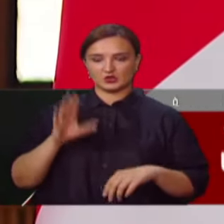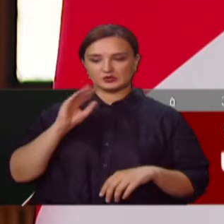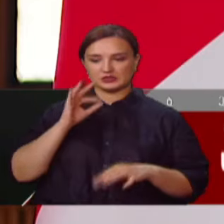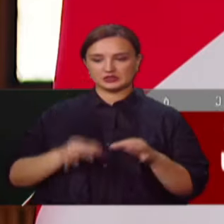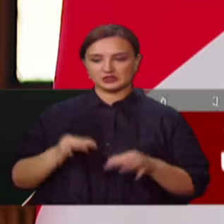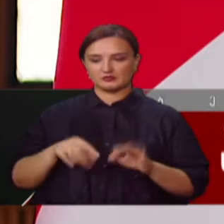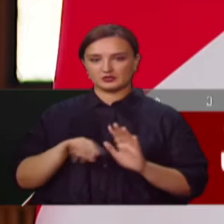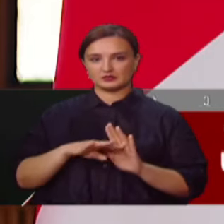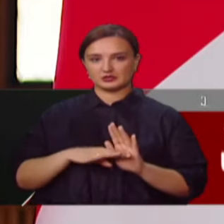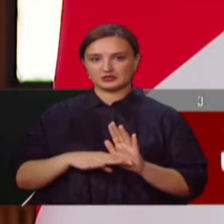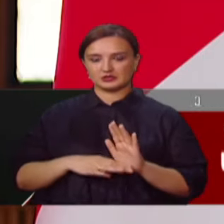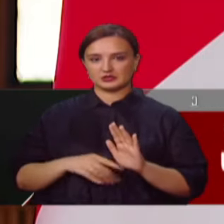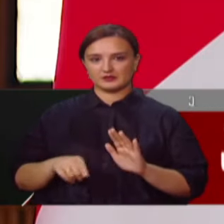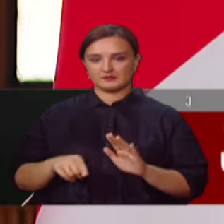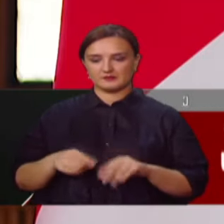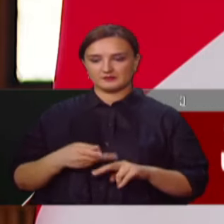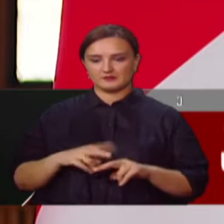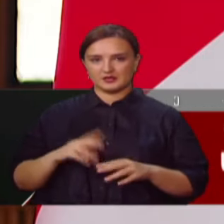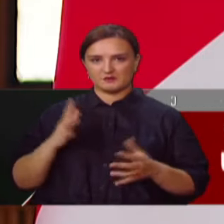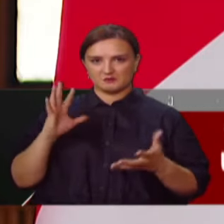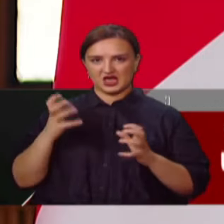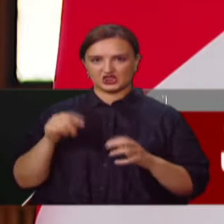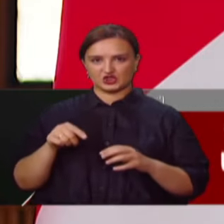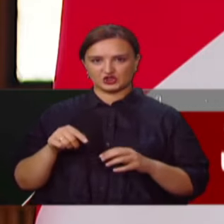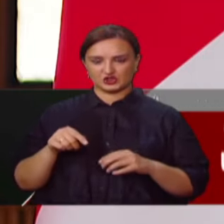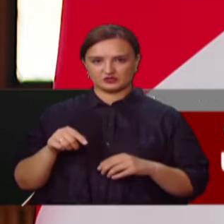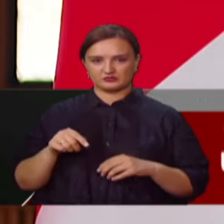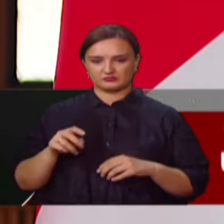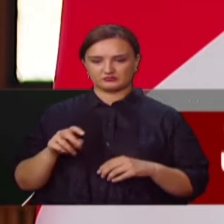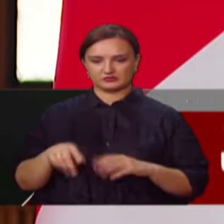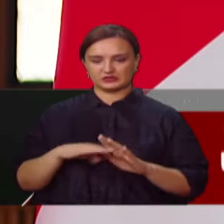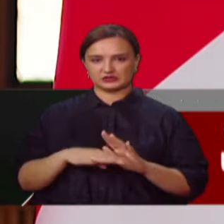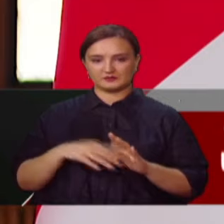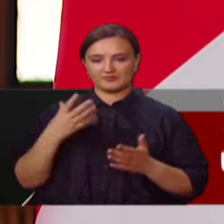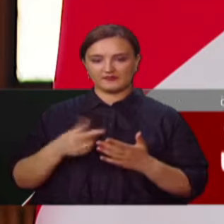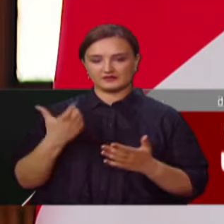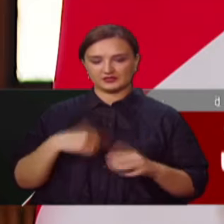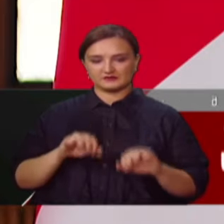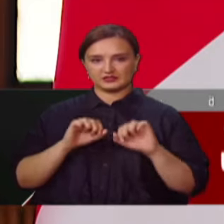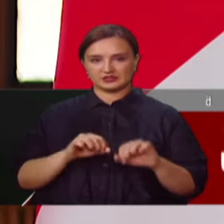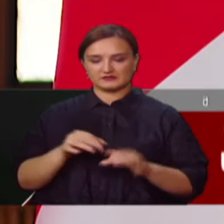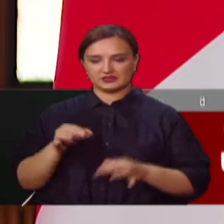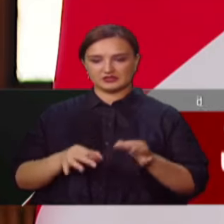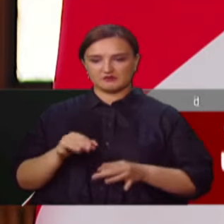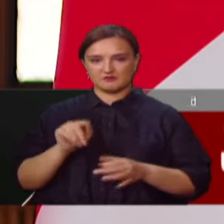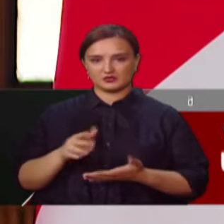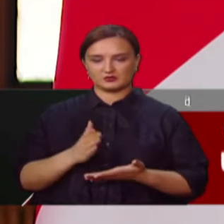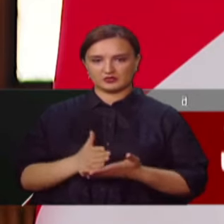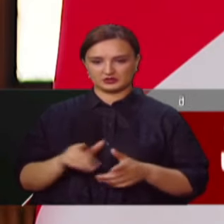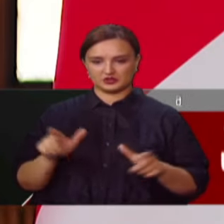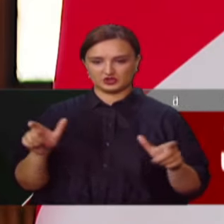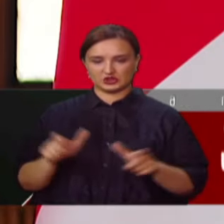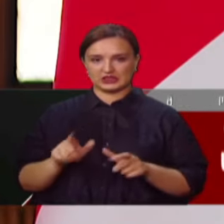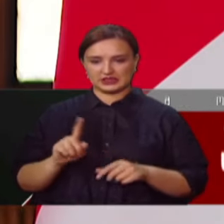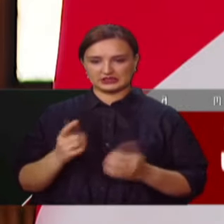სასამართლო სისტემა, მანკიერი და მახინჯი სისტემა თავის თავს იცავს, ანუ სასამართლო იცავს სასამართლოს. ეს არის ჩაკეტილი წრე,